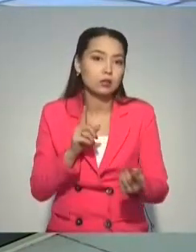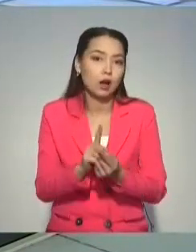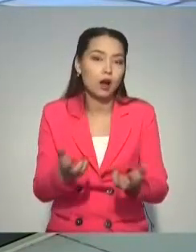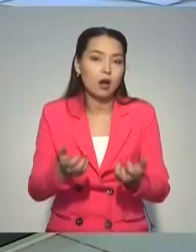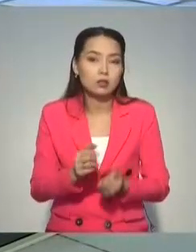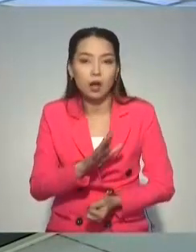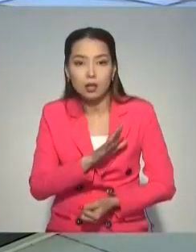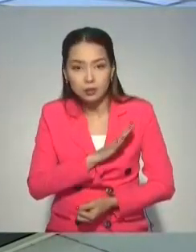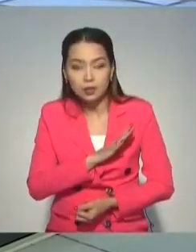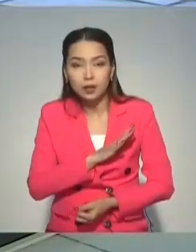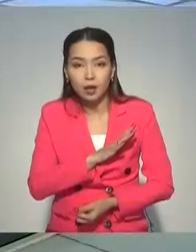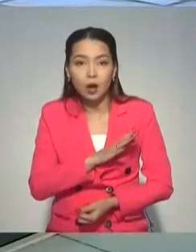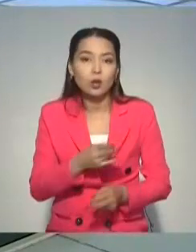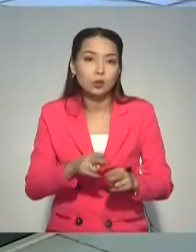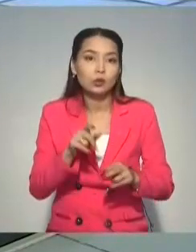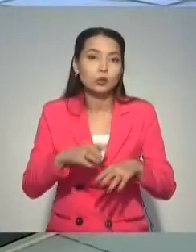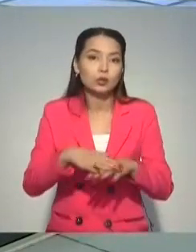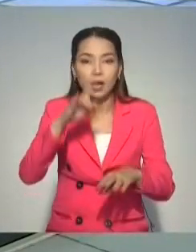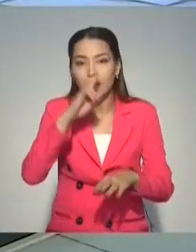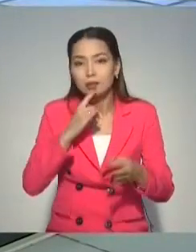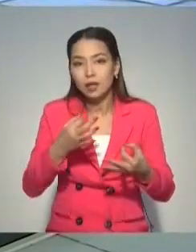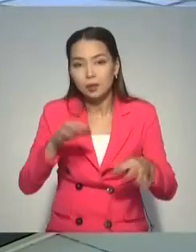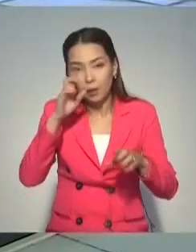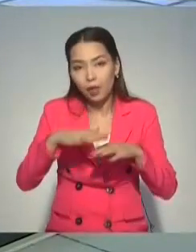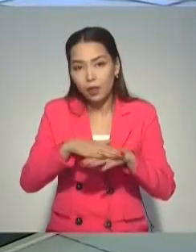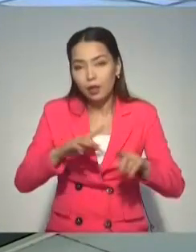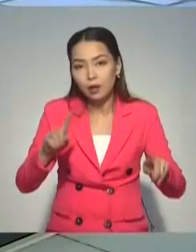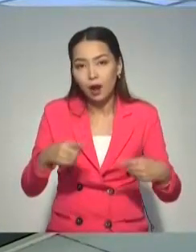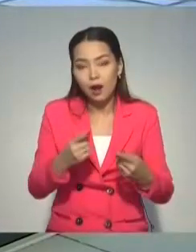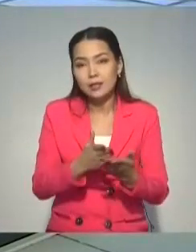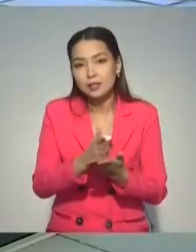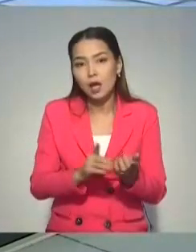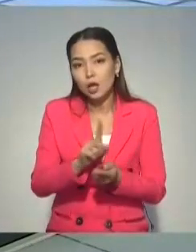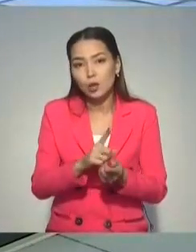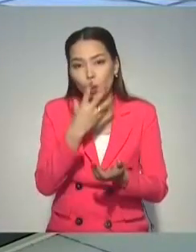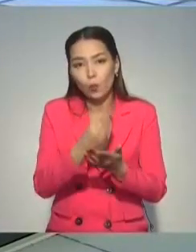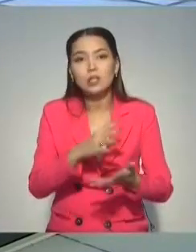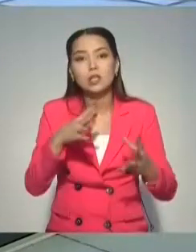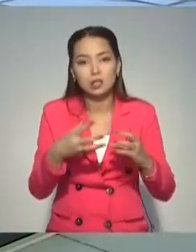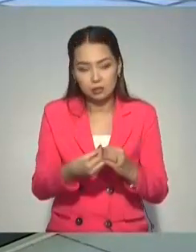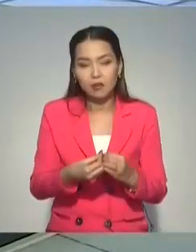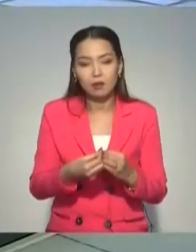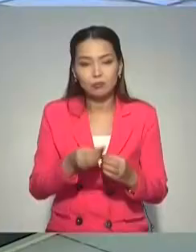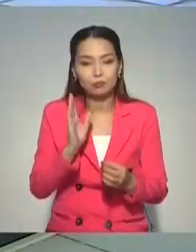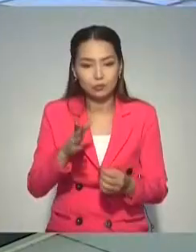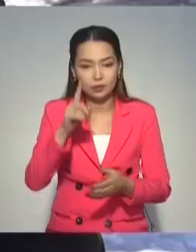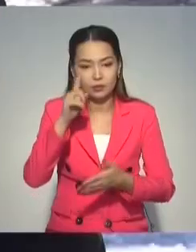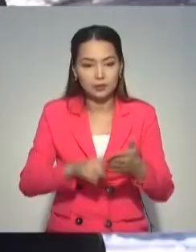қабылдады. Сондай-ақ тұрғындар Қазақстанды демократиялық елге айналдырудағы саяси реформалар өзінің нәтижесін береді деген